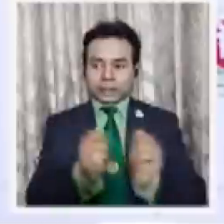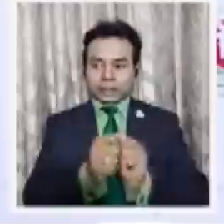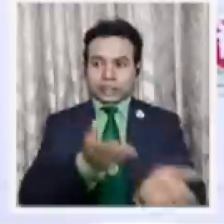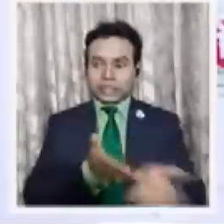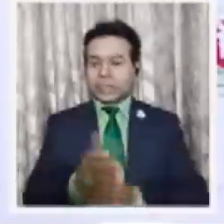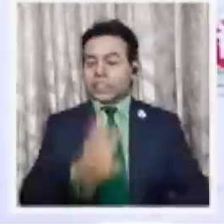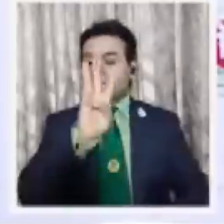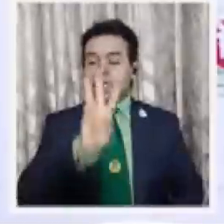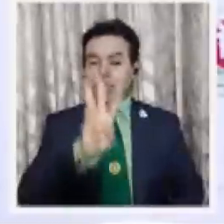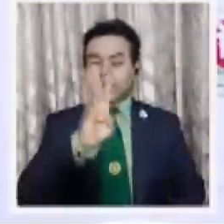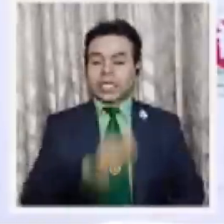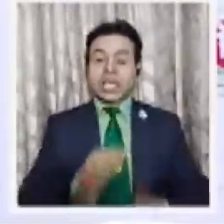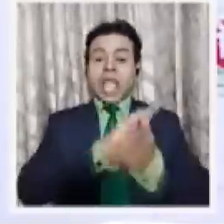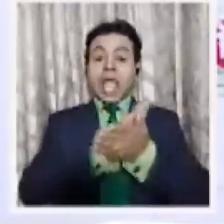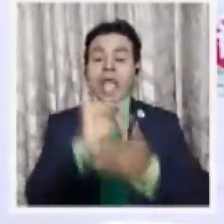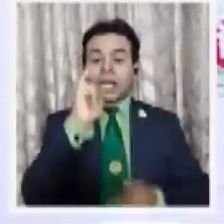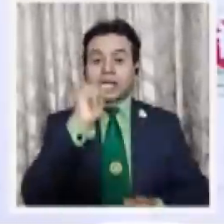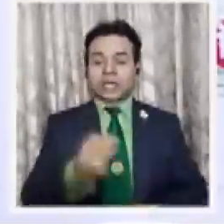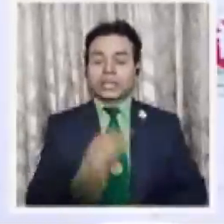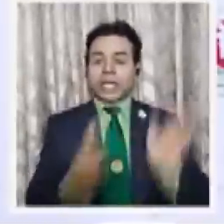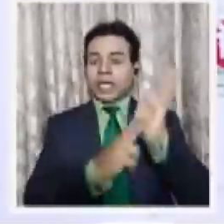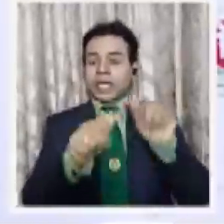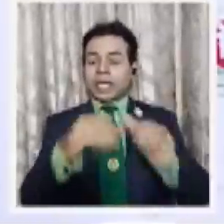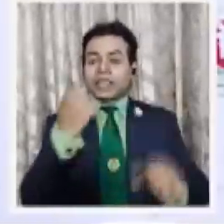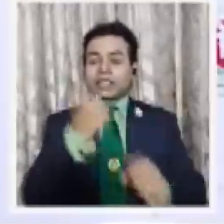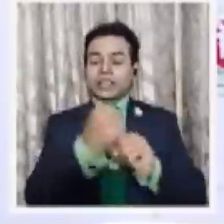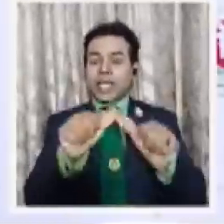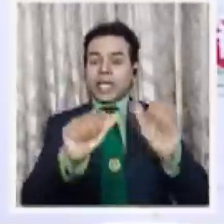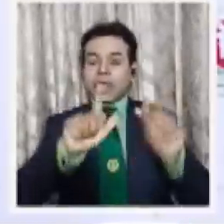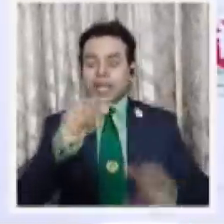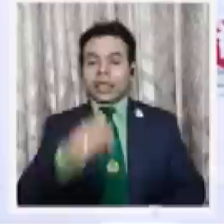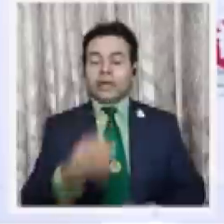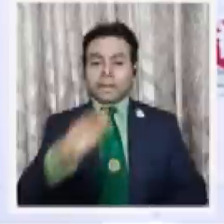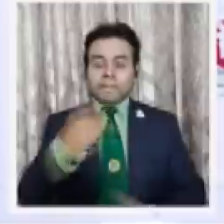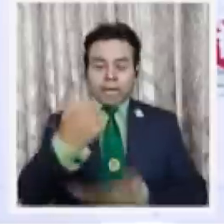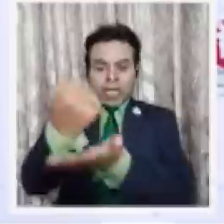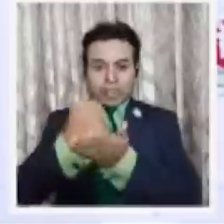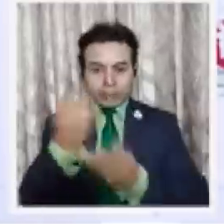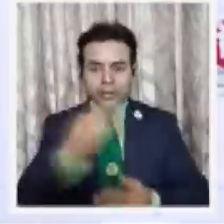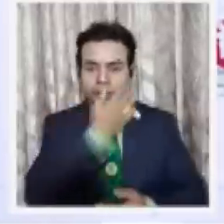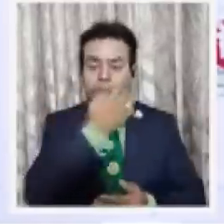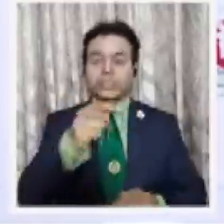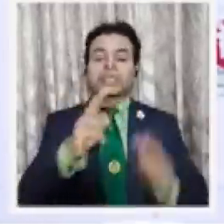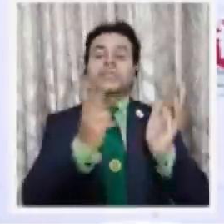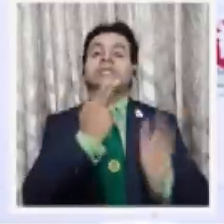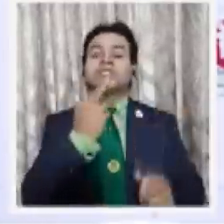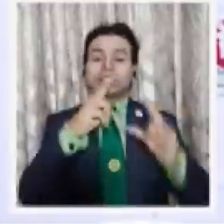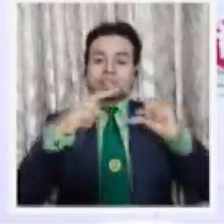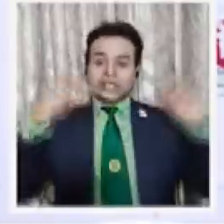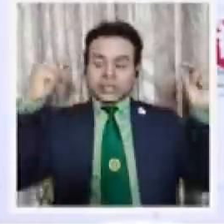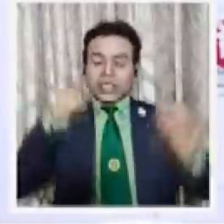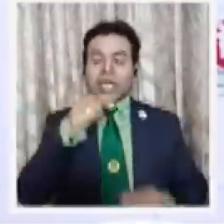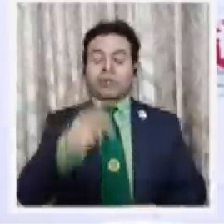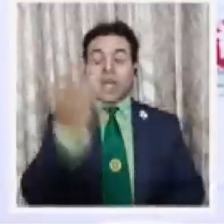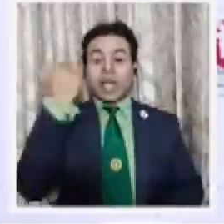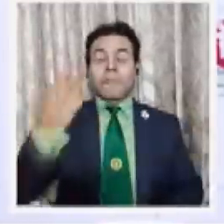হাসপাতাল চাঁদপুরে সেন্ট্রাল অক্সিজেন সরবরাহ প্ল্যান্ট স্থাপন হয়েছে এবং এই প্রতিষ্ঠান 3টি হাইফ্লো ন্যাজাল ক্যানুলা